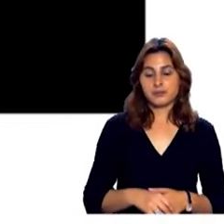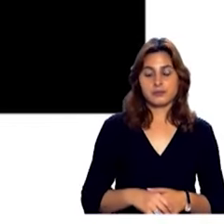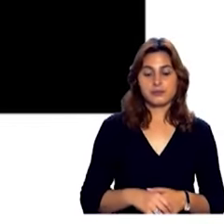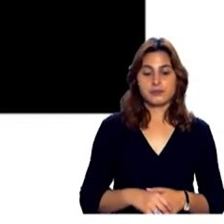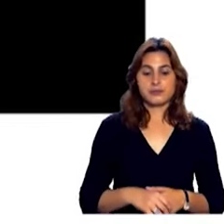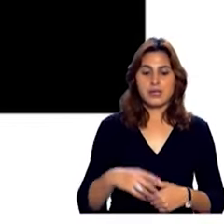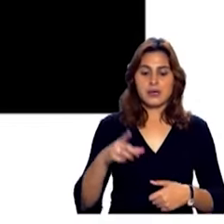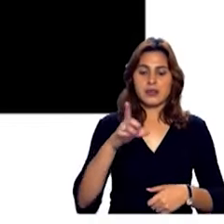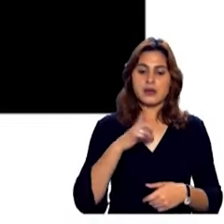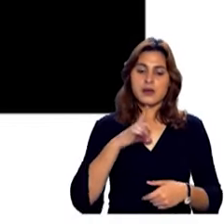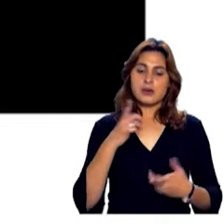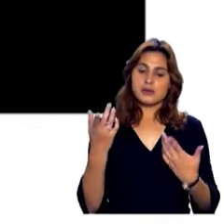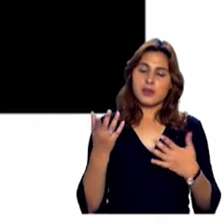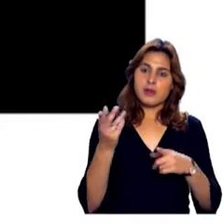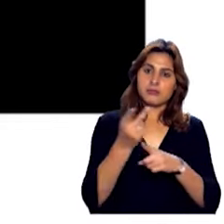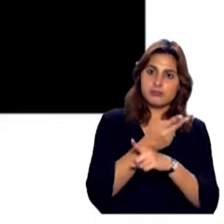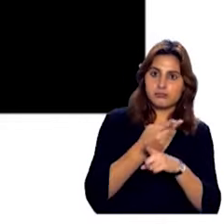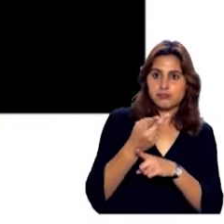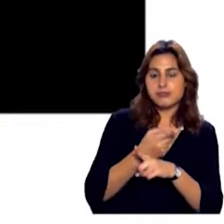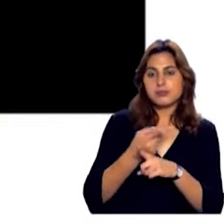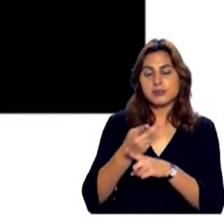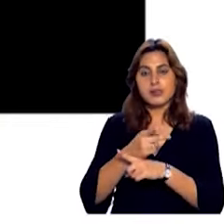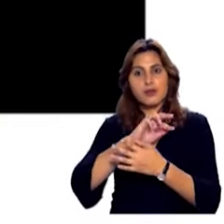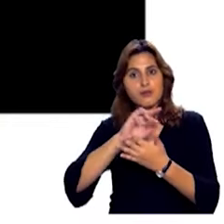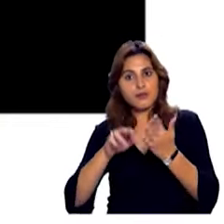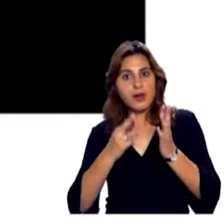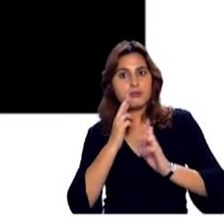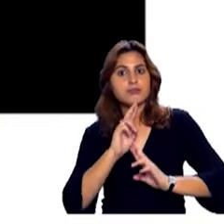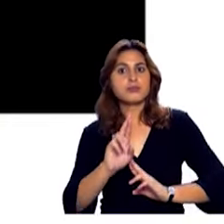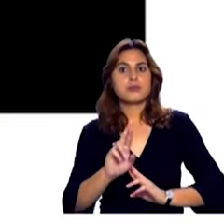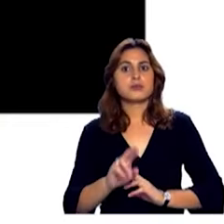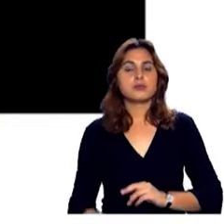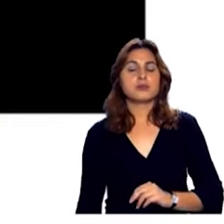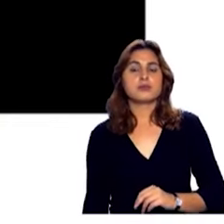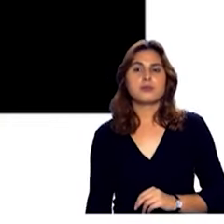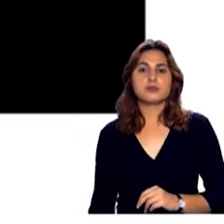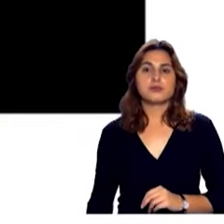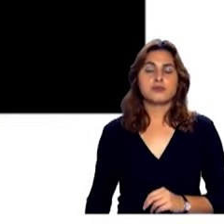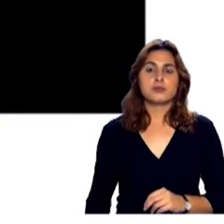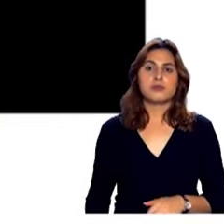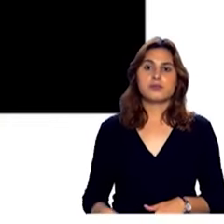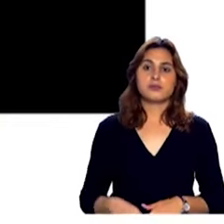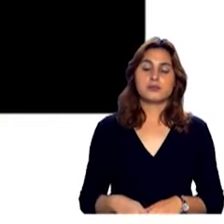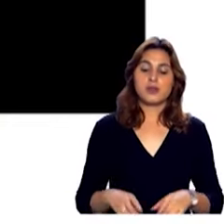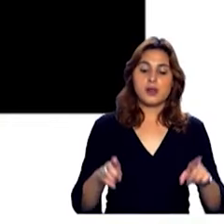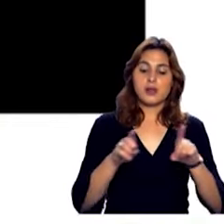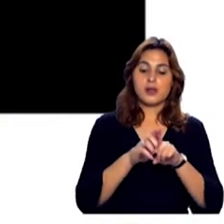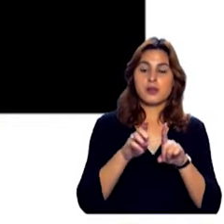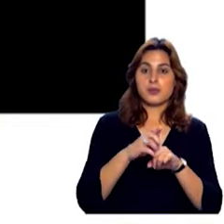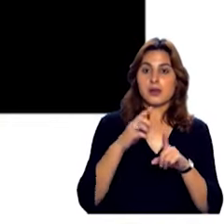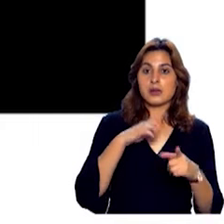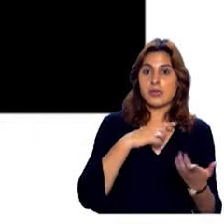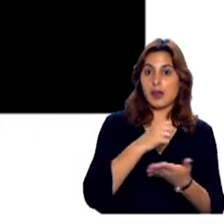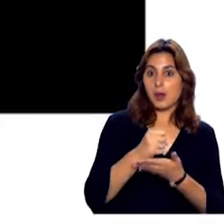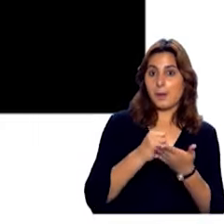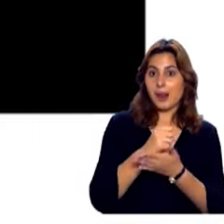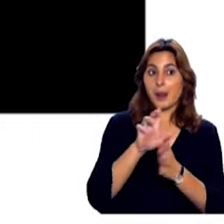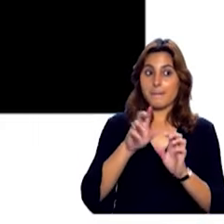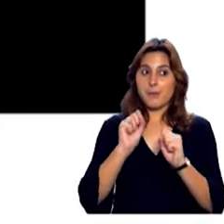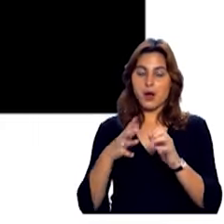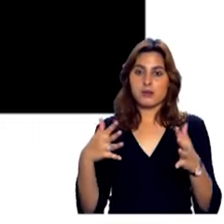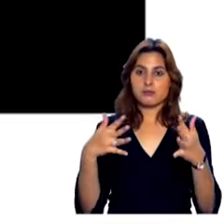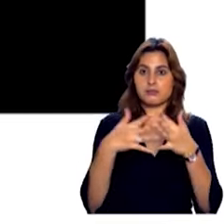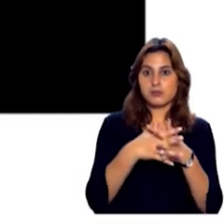motivi per sulla base dei Quali possono essere impugn Il primo Punto abbastanza semplice la corte di cassazione